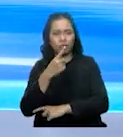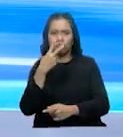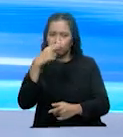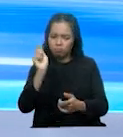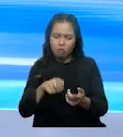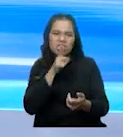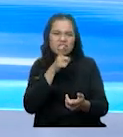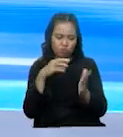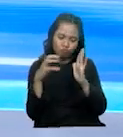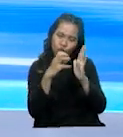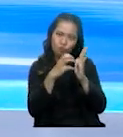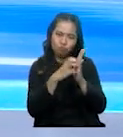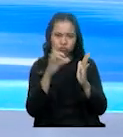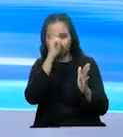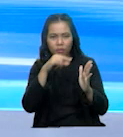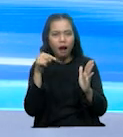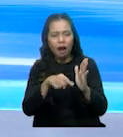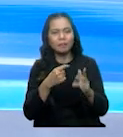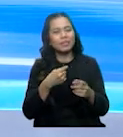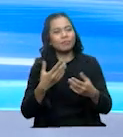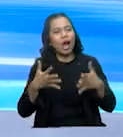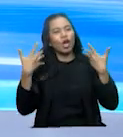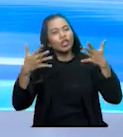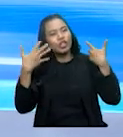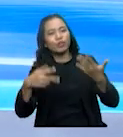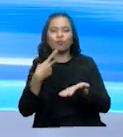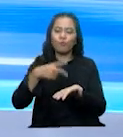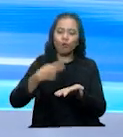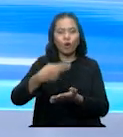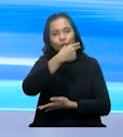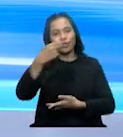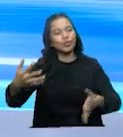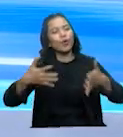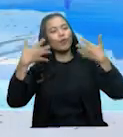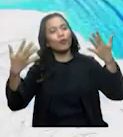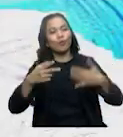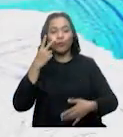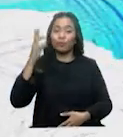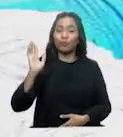Inggris unggahan poster ini memberikan angin segar bagi pecinta sepak bola tanah air